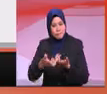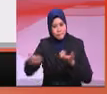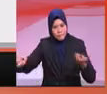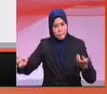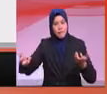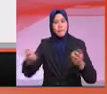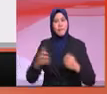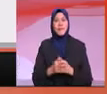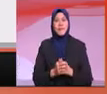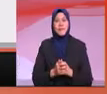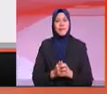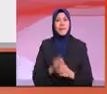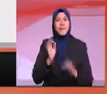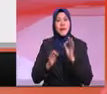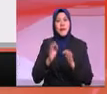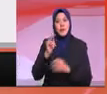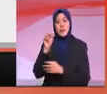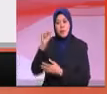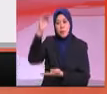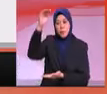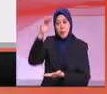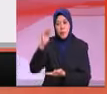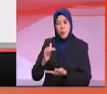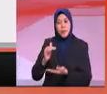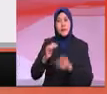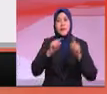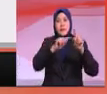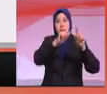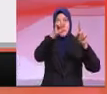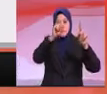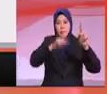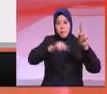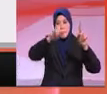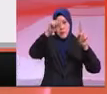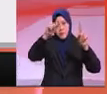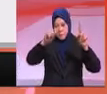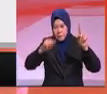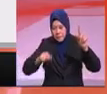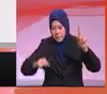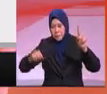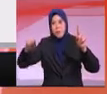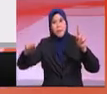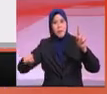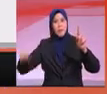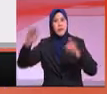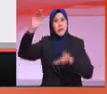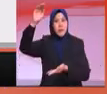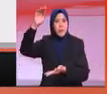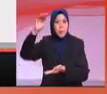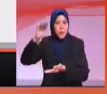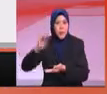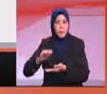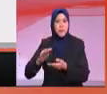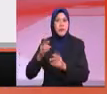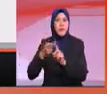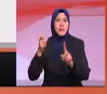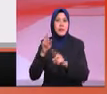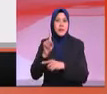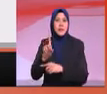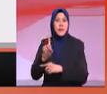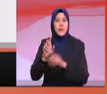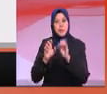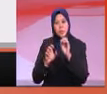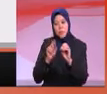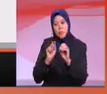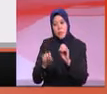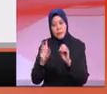lihat juga, apabila kes menurun, R0 pun menurun. Jadi R0 kurang daripada 1, iaitu ketika lebih kurang